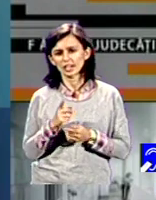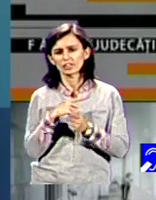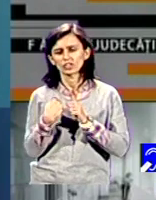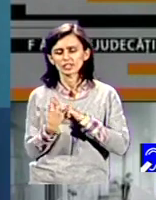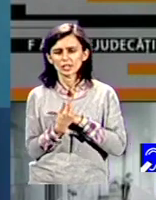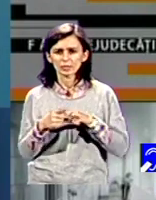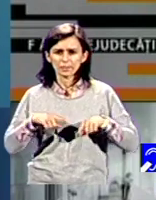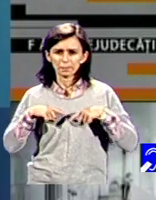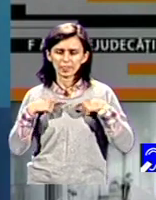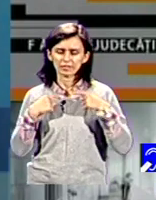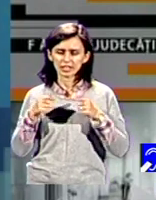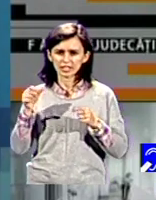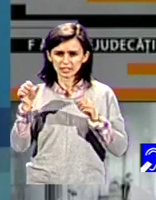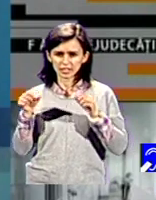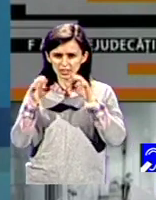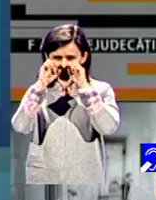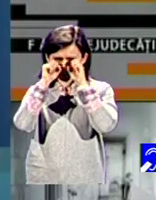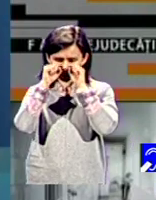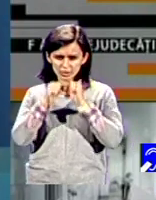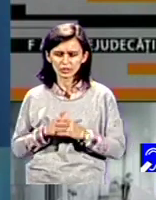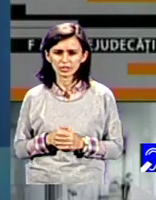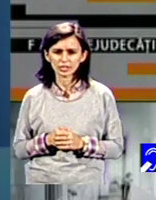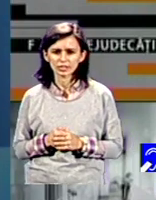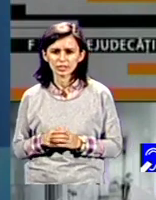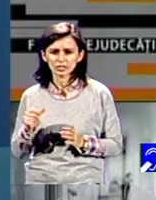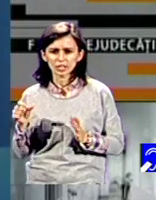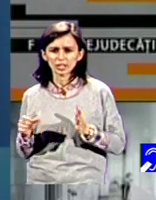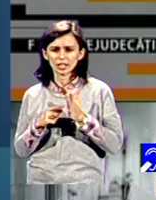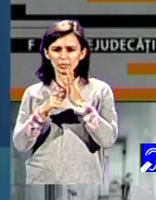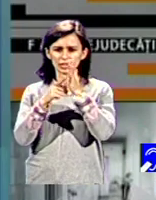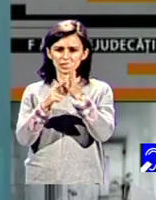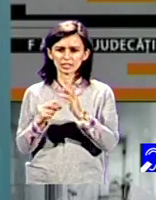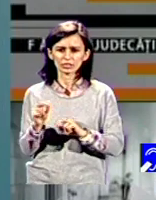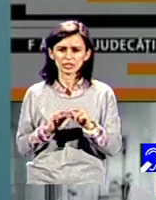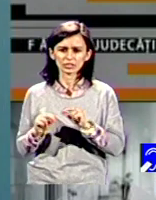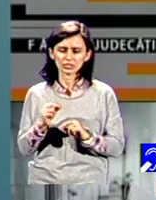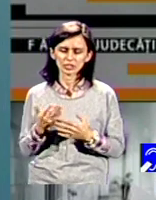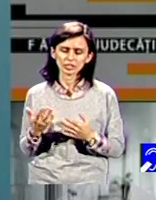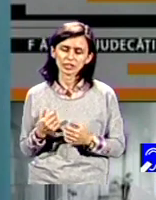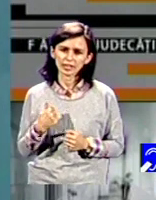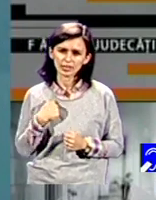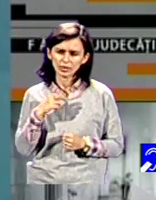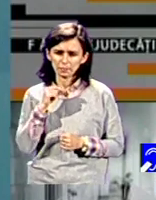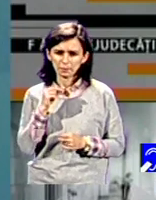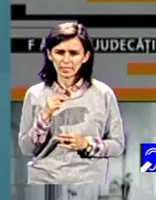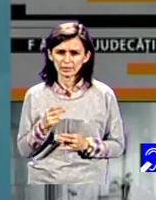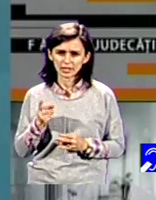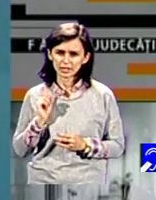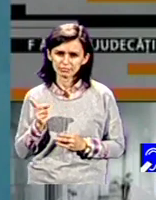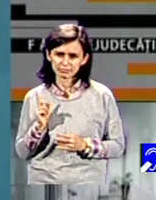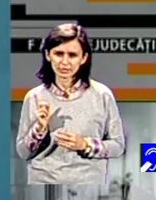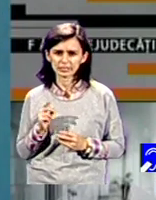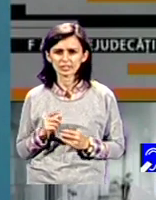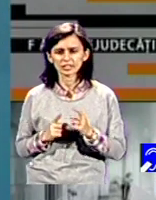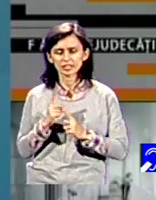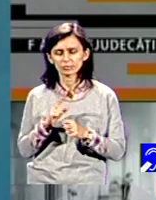reprezentantul asociatiei cu care am vorbit eu atrasa atentia asupra catorva punct de vedere destul de interesante